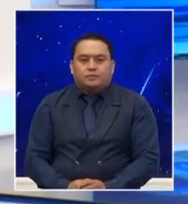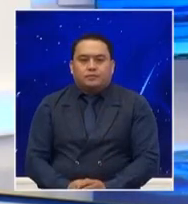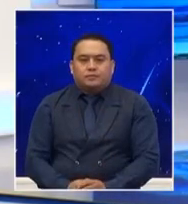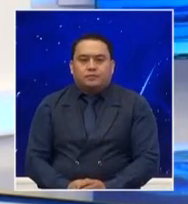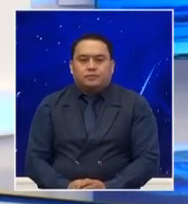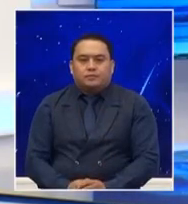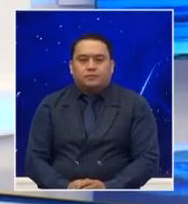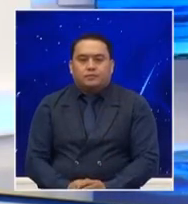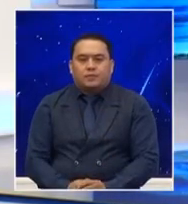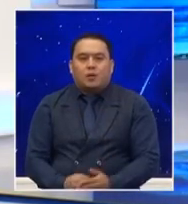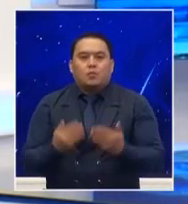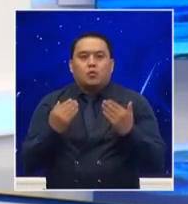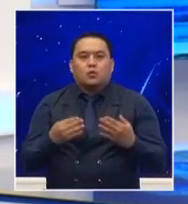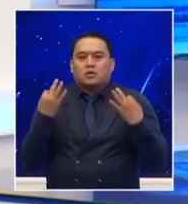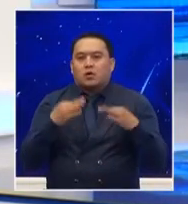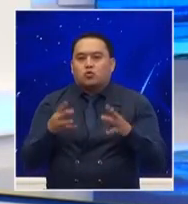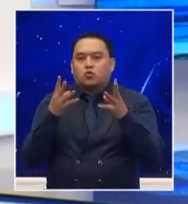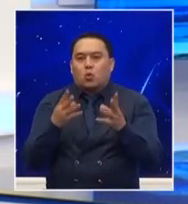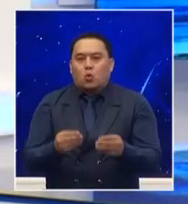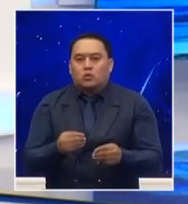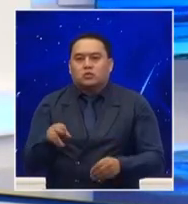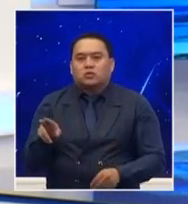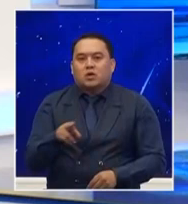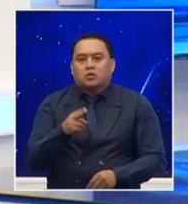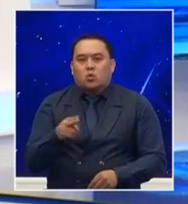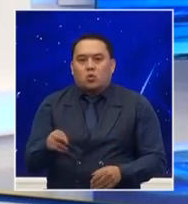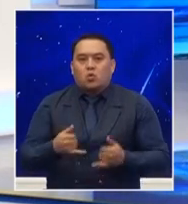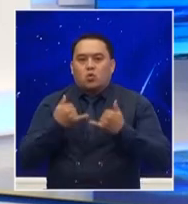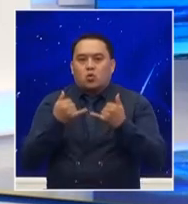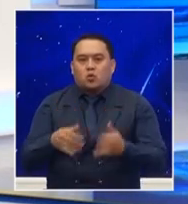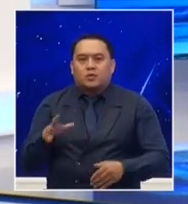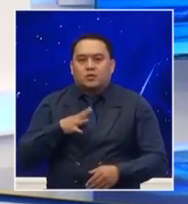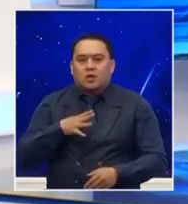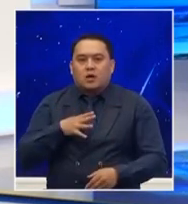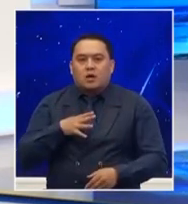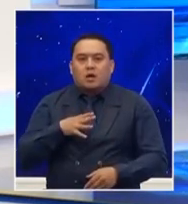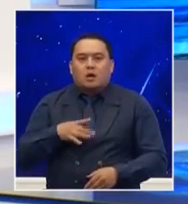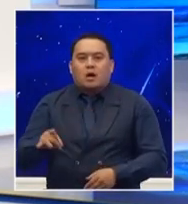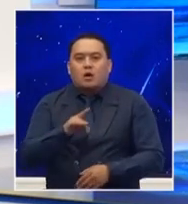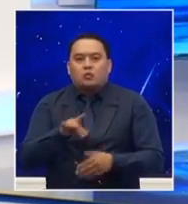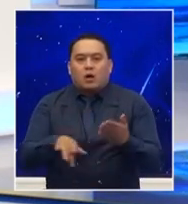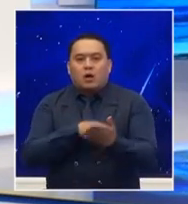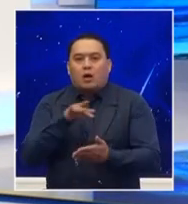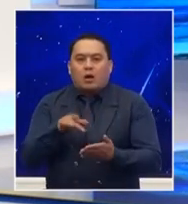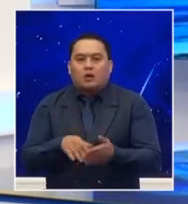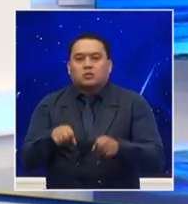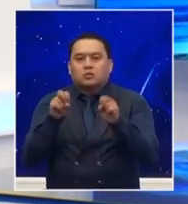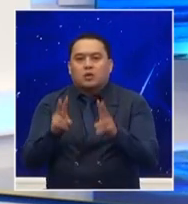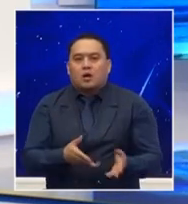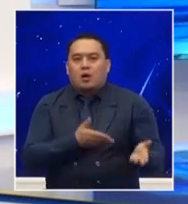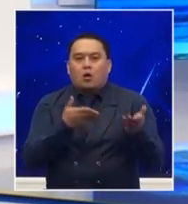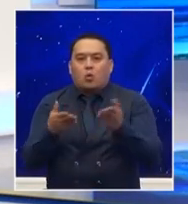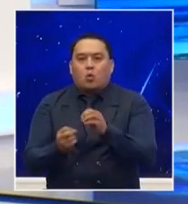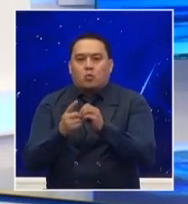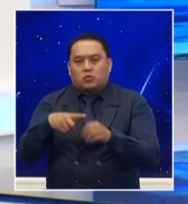амандық. Бүгін тәуелсіздік күні қарсаңында желтоқсаншыларға құрмет көрсетілді. Аудан қаладан арнайы шақыртылған